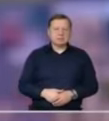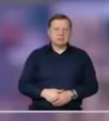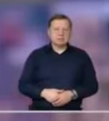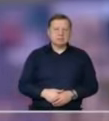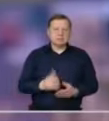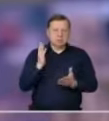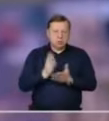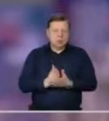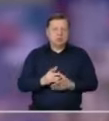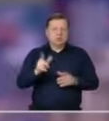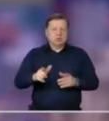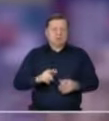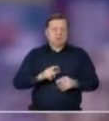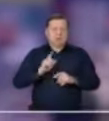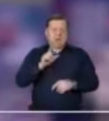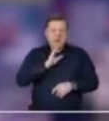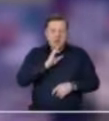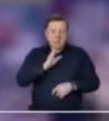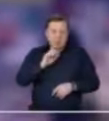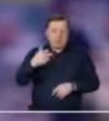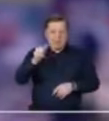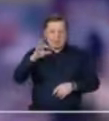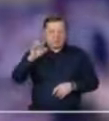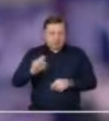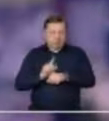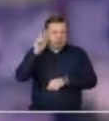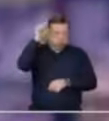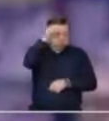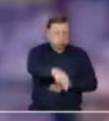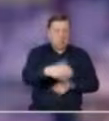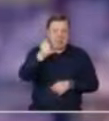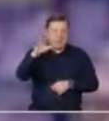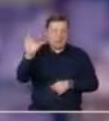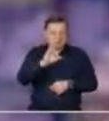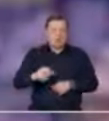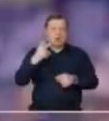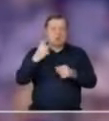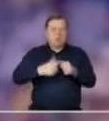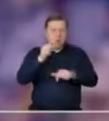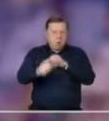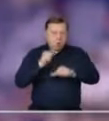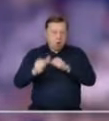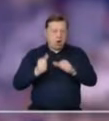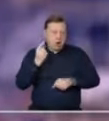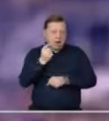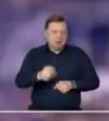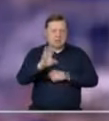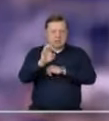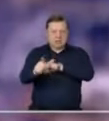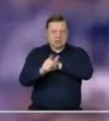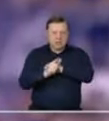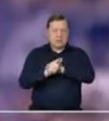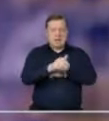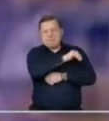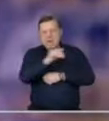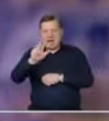Rozpoczęła się historyczna misja badawcza amerykańskiej agencji kosmicznej na Marsie. Po ponad półrocznej podróży i pokonaniu 470 milionów